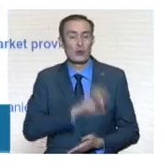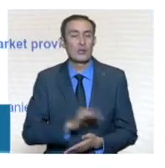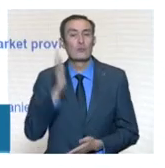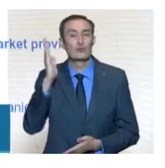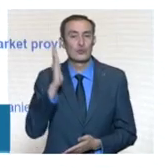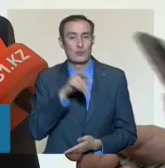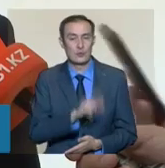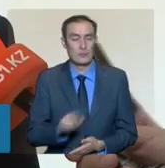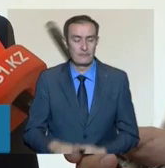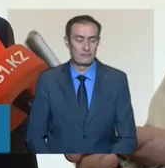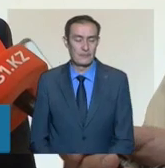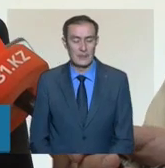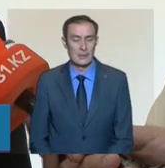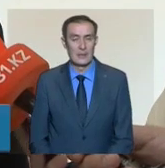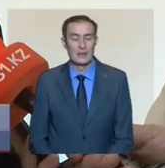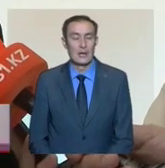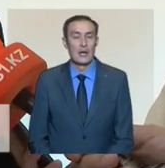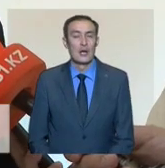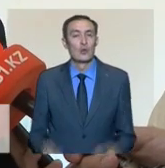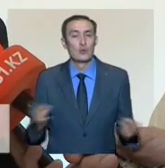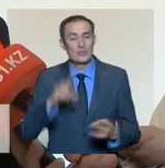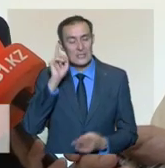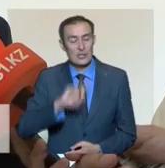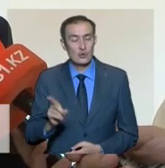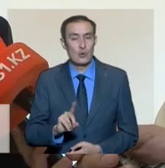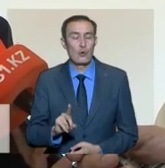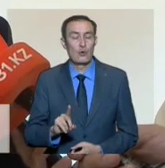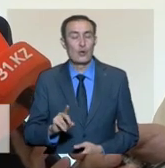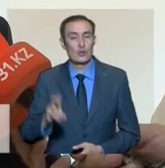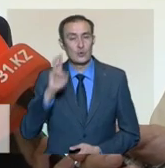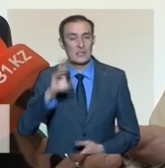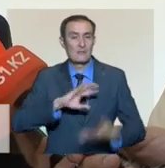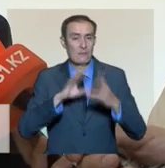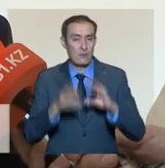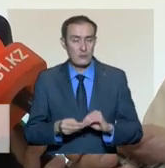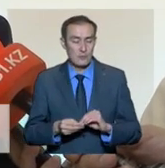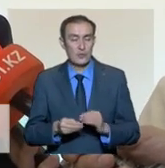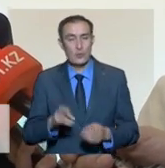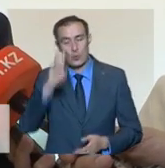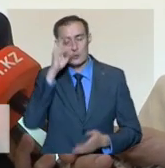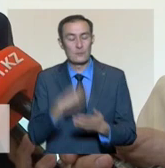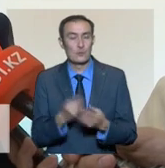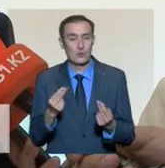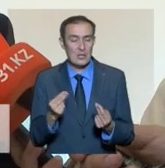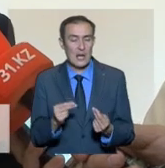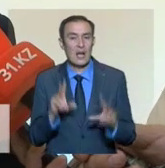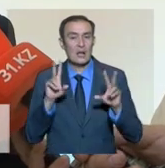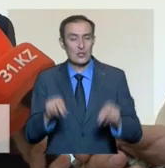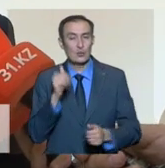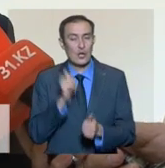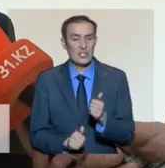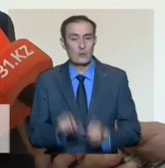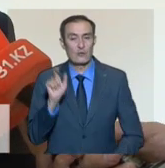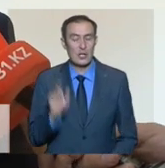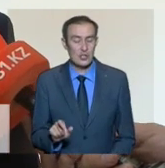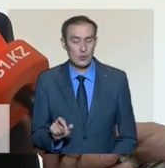будущим пенсионерам. Кроме того, не надо забывать, что в целом государство за счет государственного бюджета гарантирует каждому